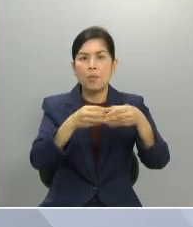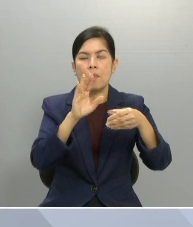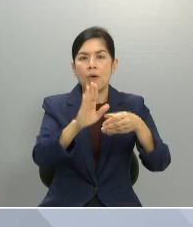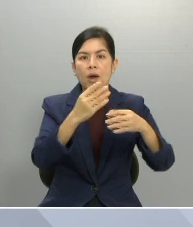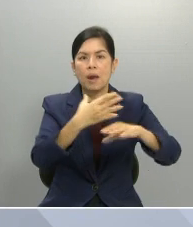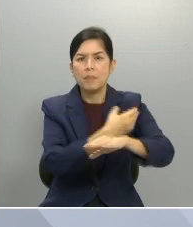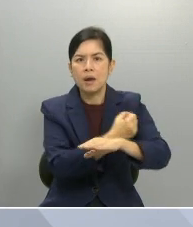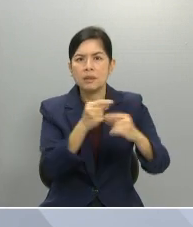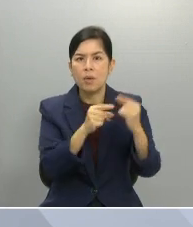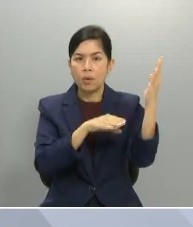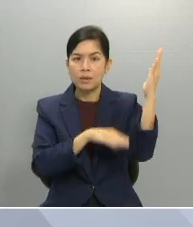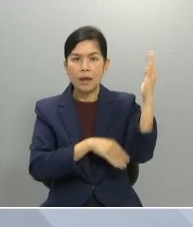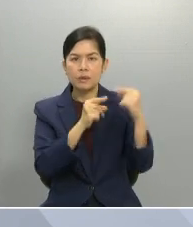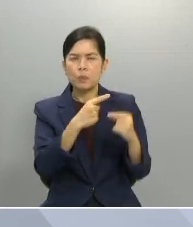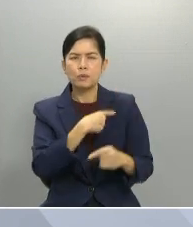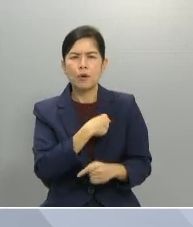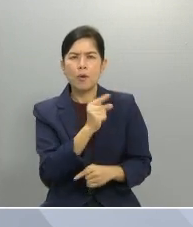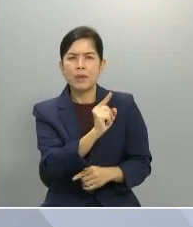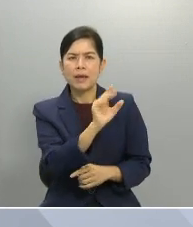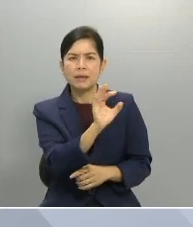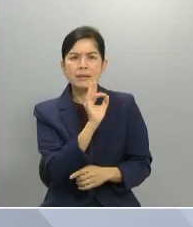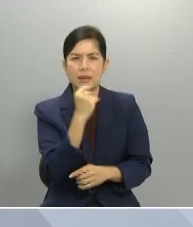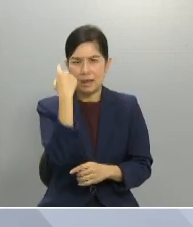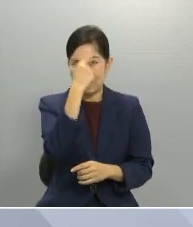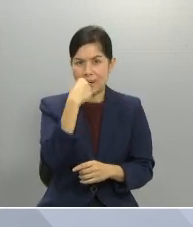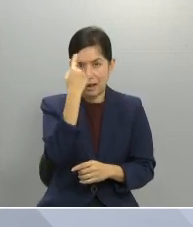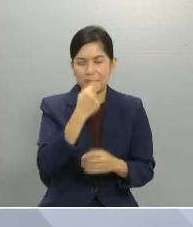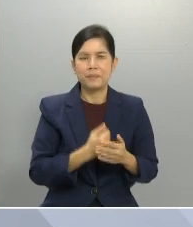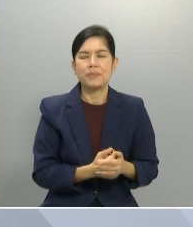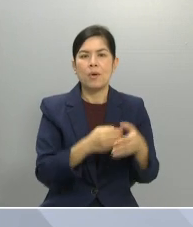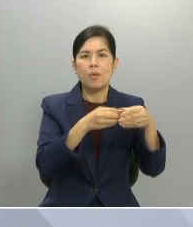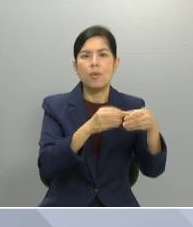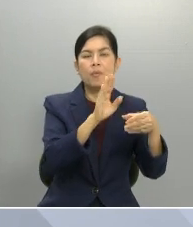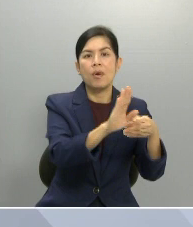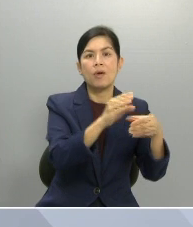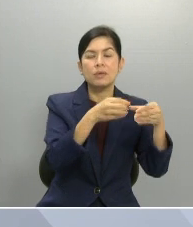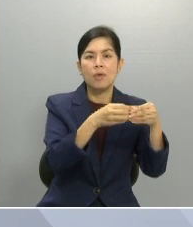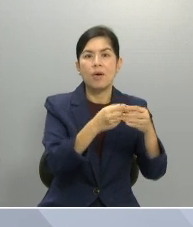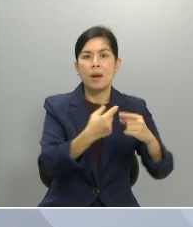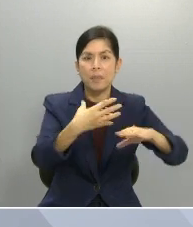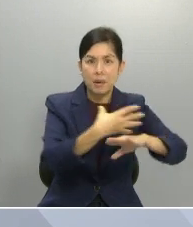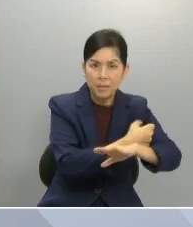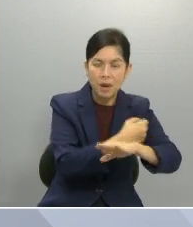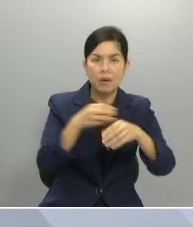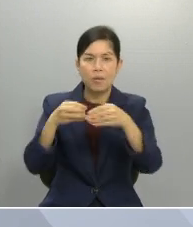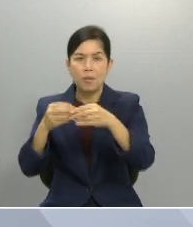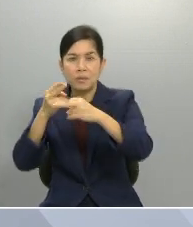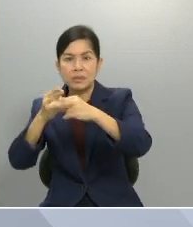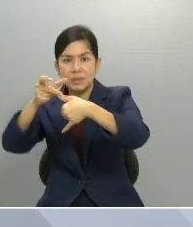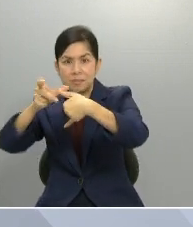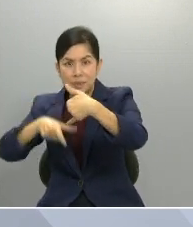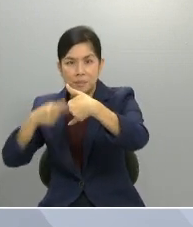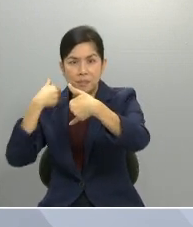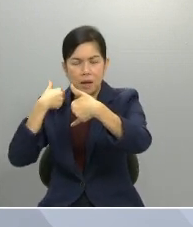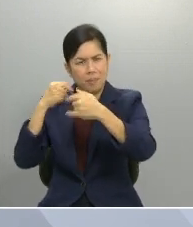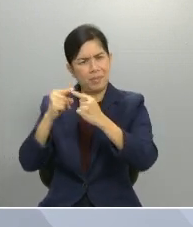ในสสแบบแบ่งเขตแล้วก็ส.สบาร์บีชรายชื่อกลับตาลปัตรกลายเป็นประชาธิปัตย์นำ